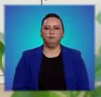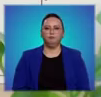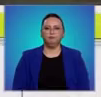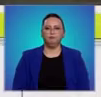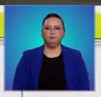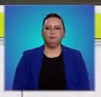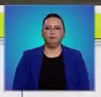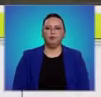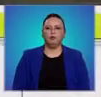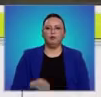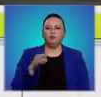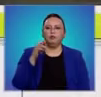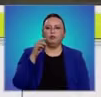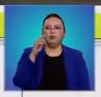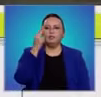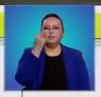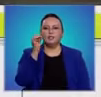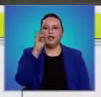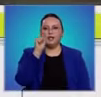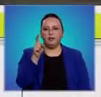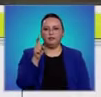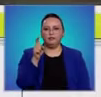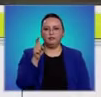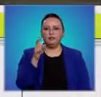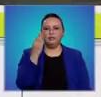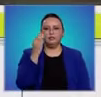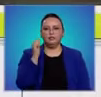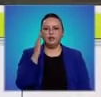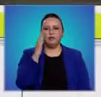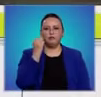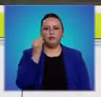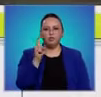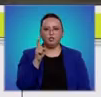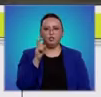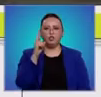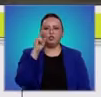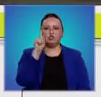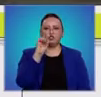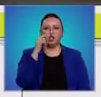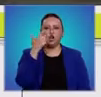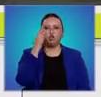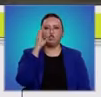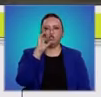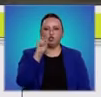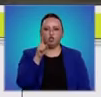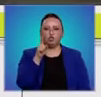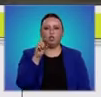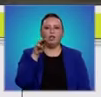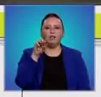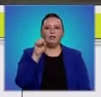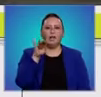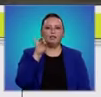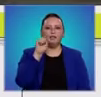уу, бороо цайрах уу, бороо зогсуух уу, бороо шапших уу,